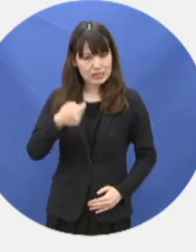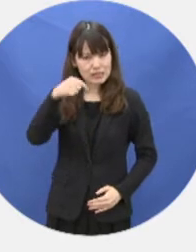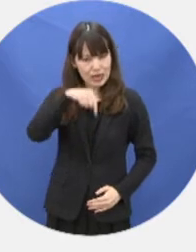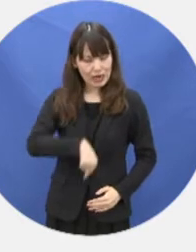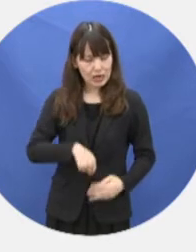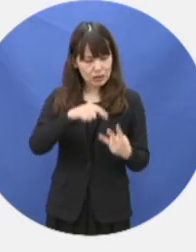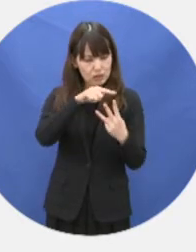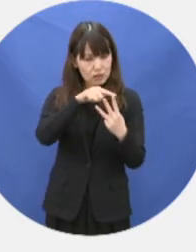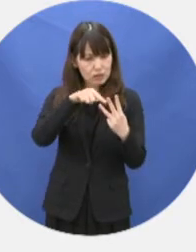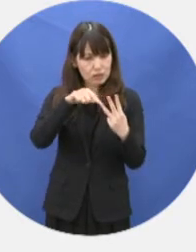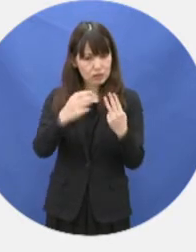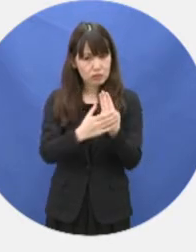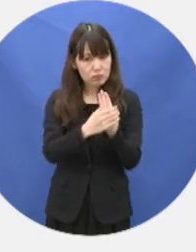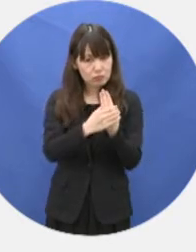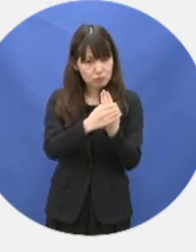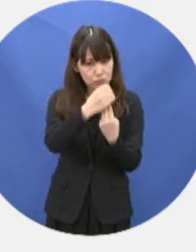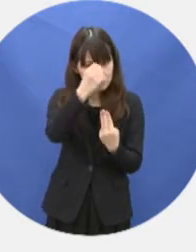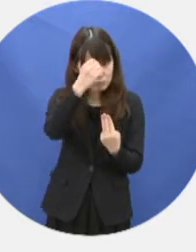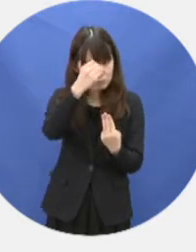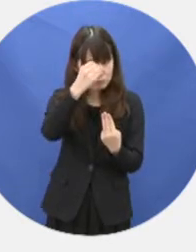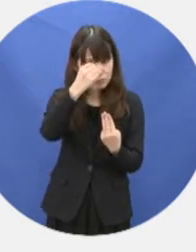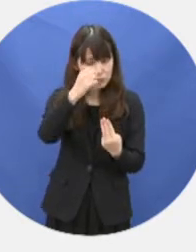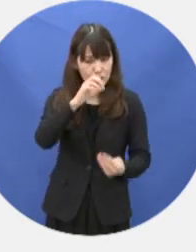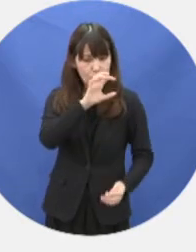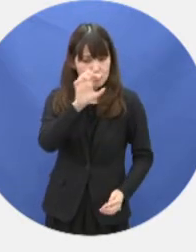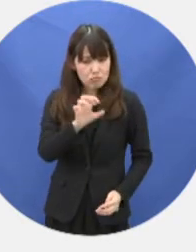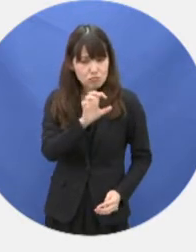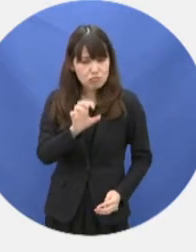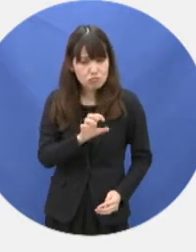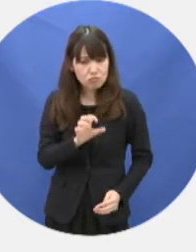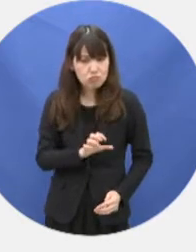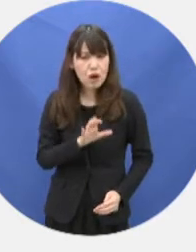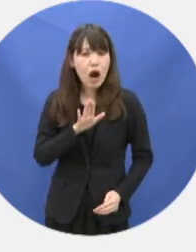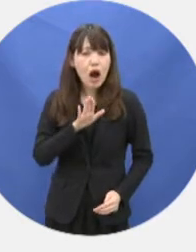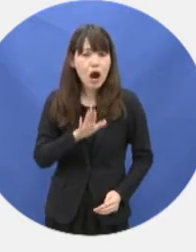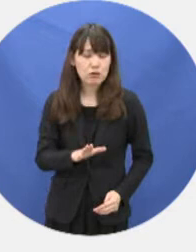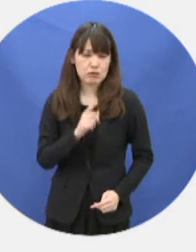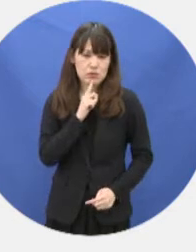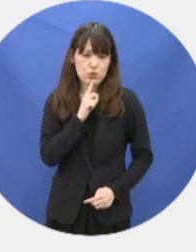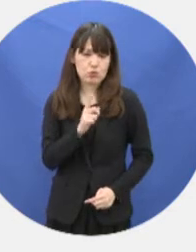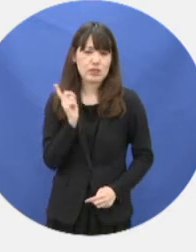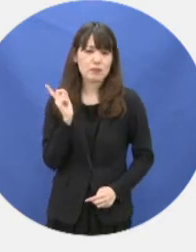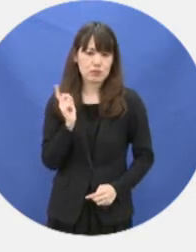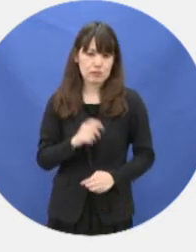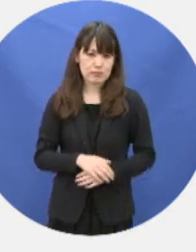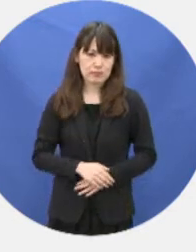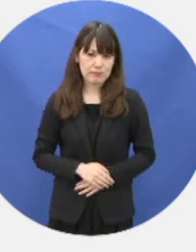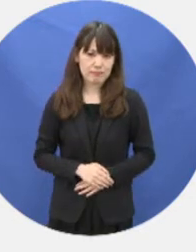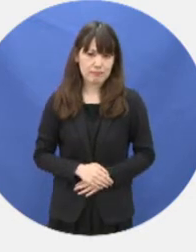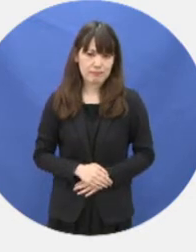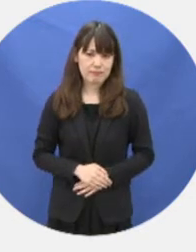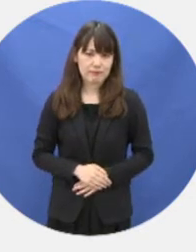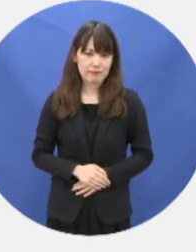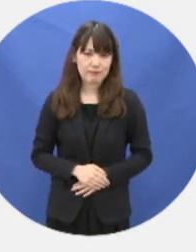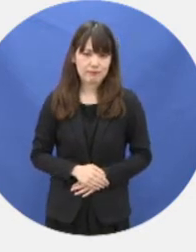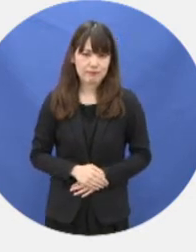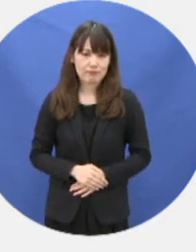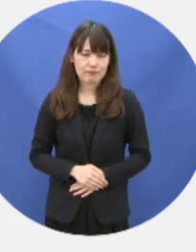までも人類の過去、現在、未来が一体になって輪廻していると考えていたからだそうです。